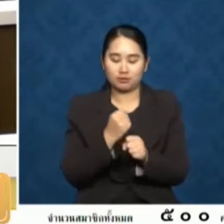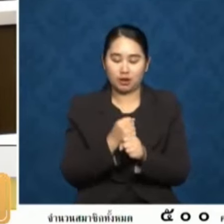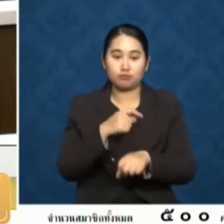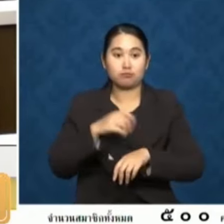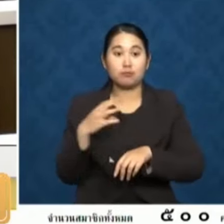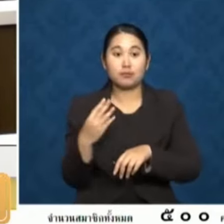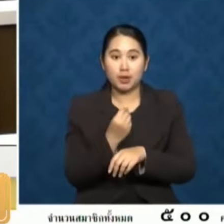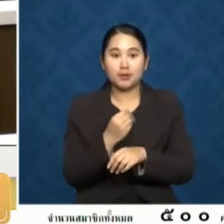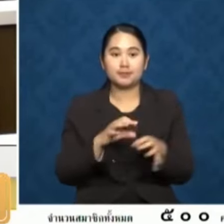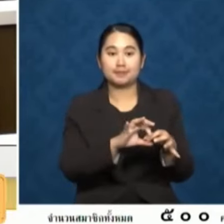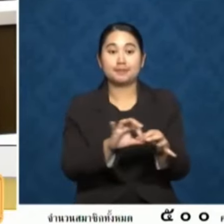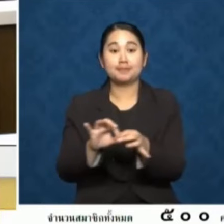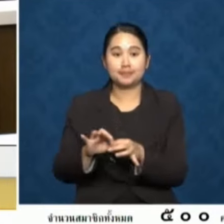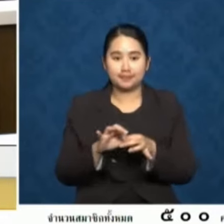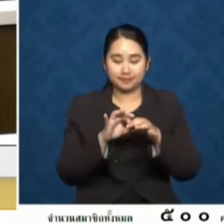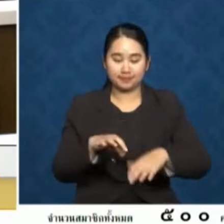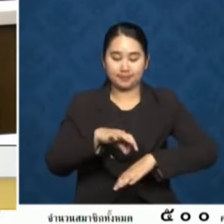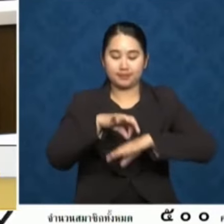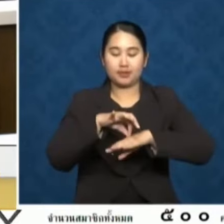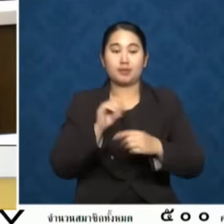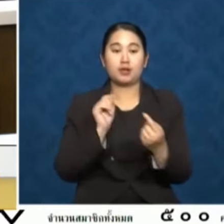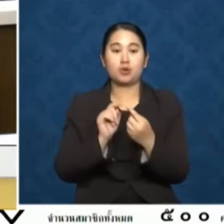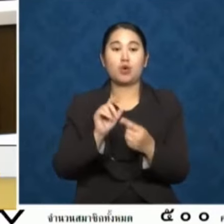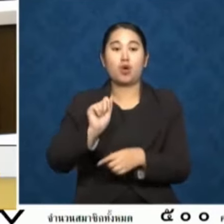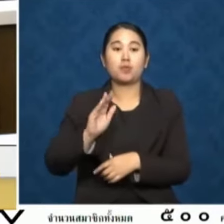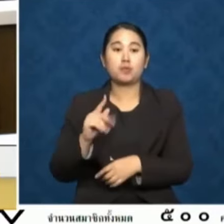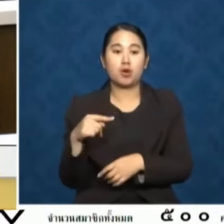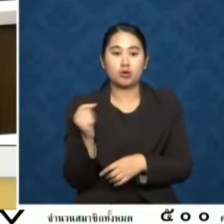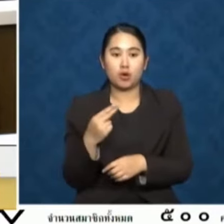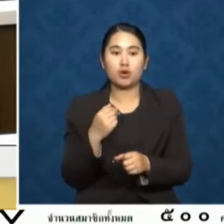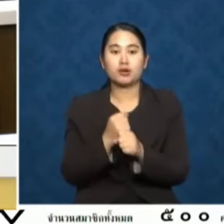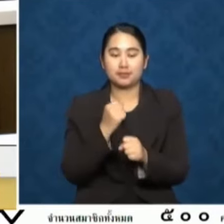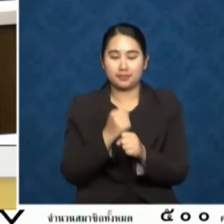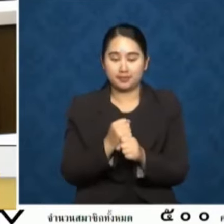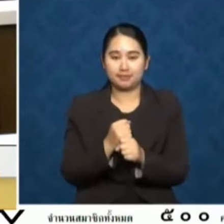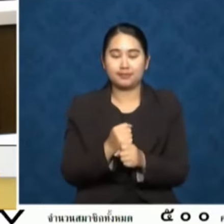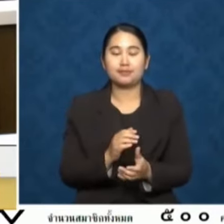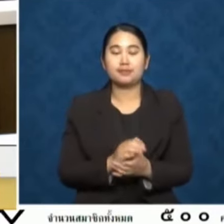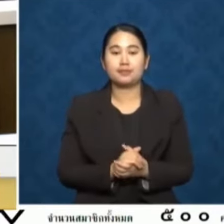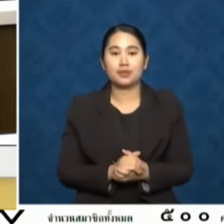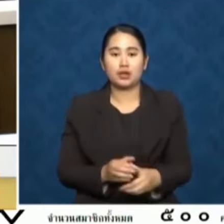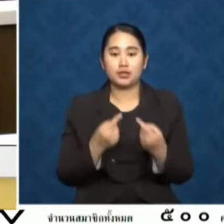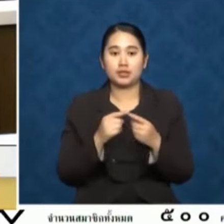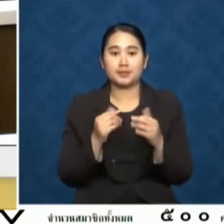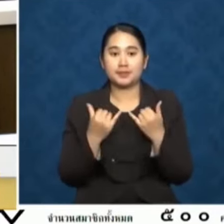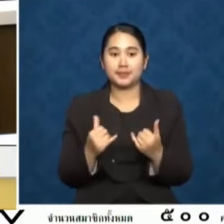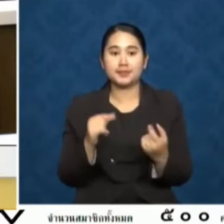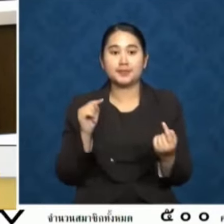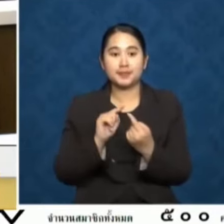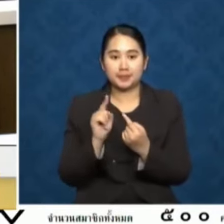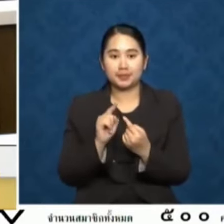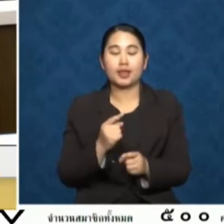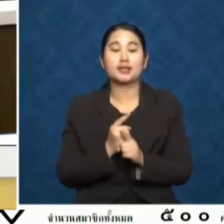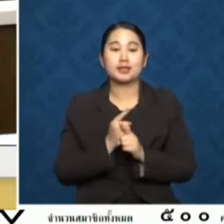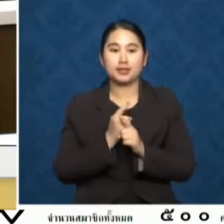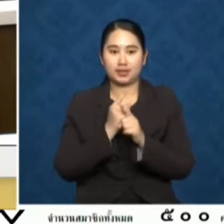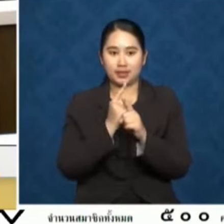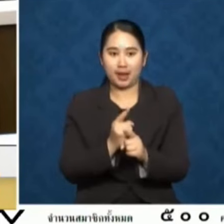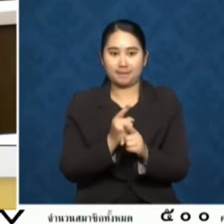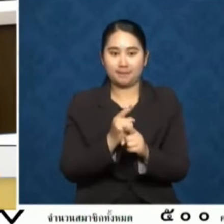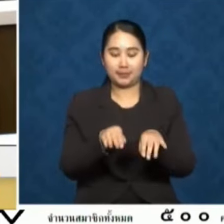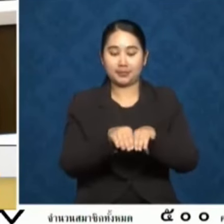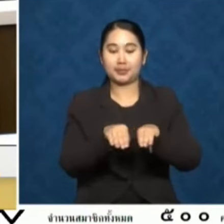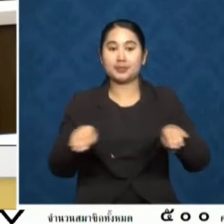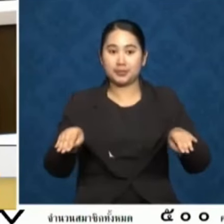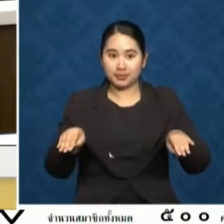กับความต้องการและความจำเป็นขององค์กรปกครองส่วนท้องถิ่นแต่ละรูปแบบแต่ทั้งนี้ยังคงอยู่ภายใต้มาตรฐ